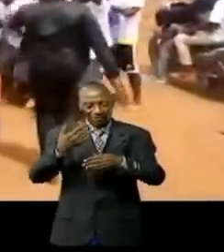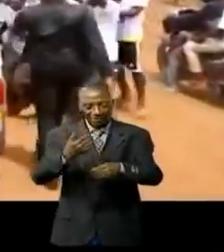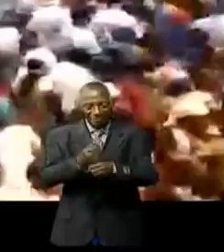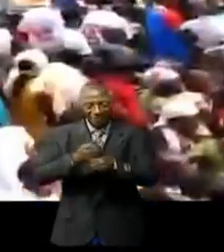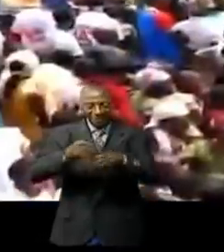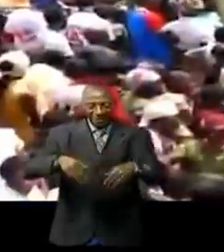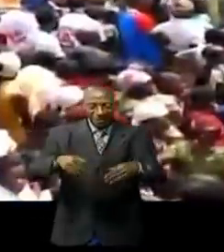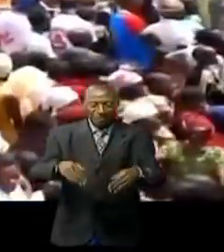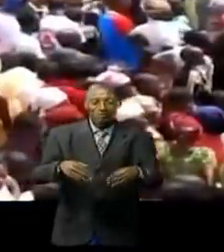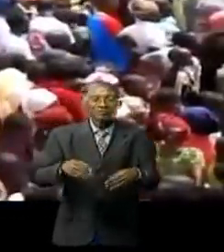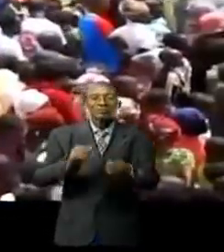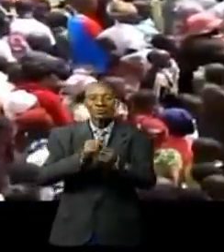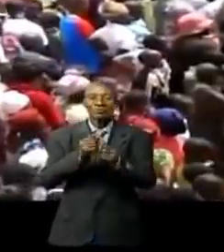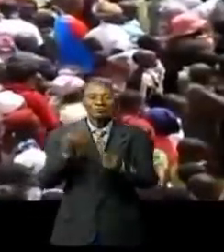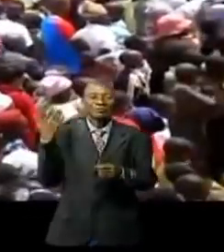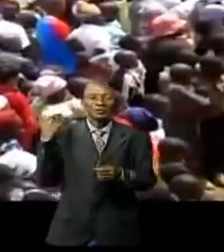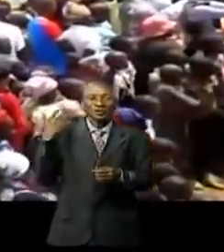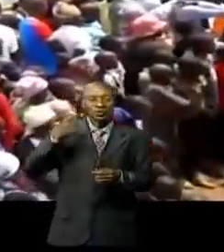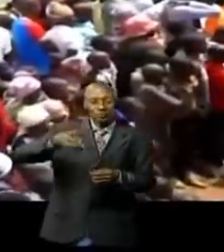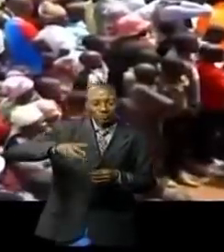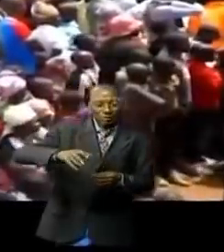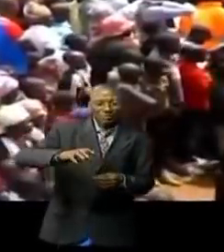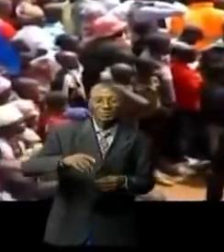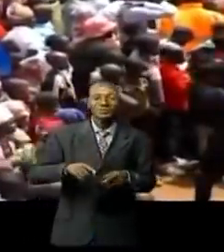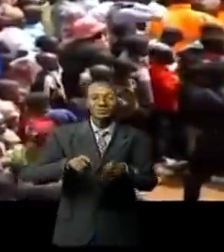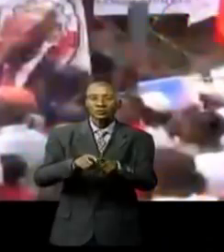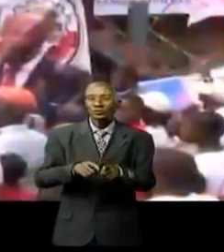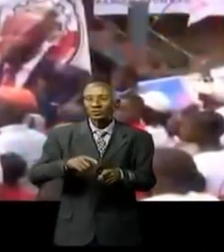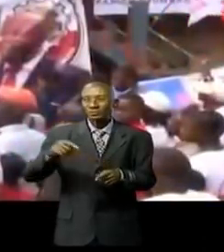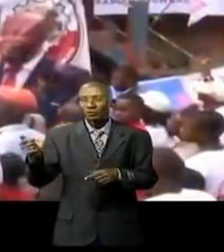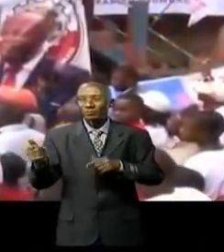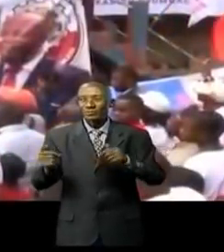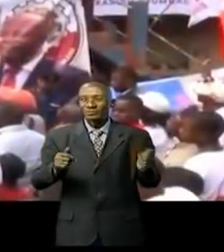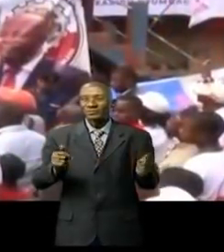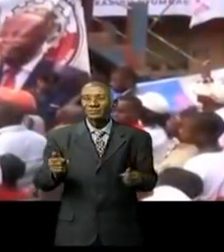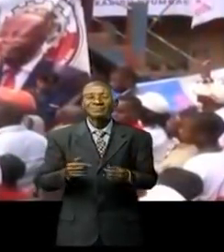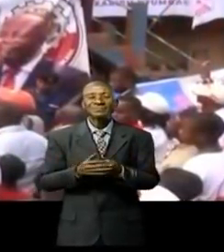et l'électricité dans les milieux ruraux.